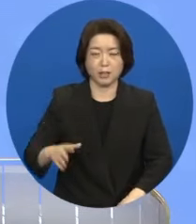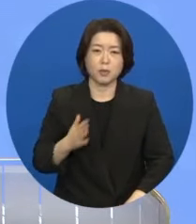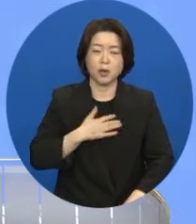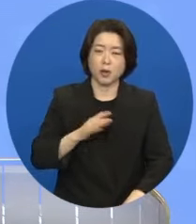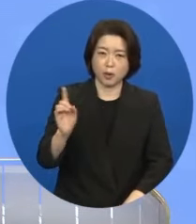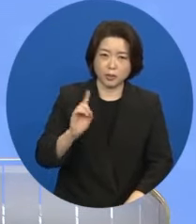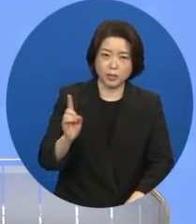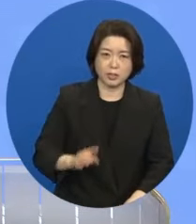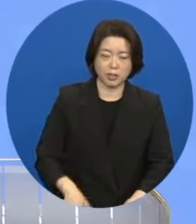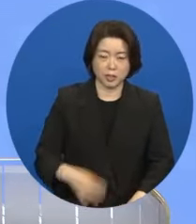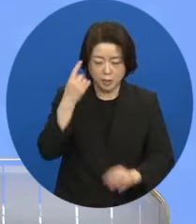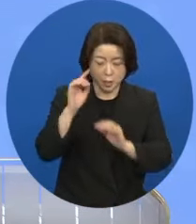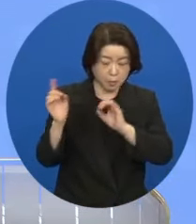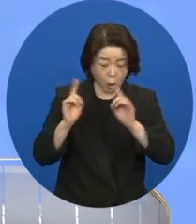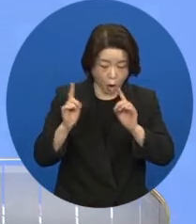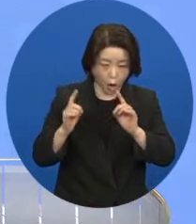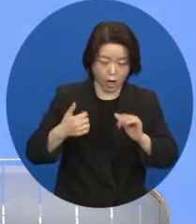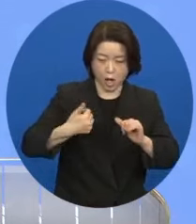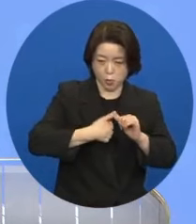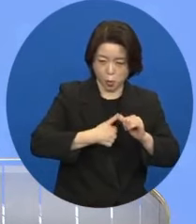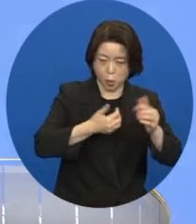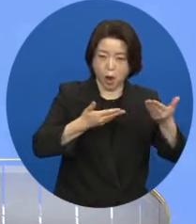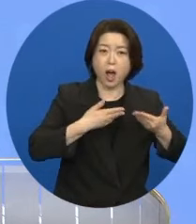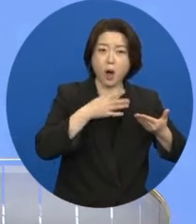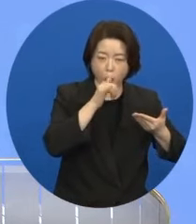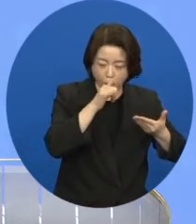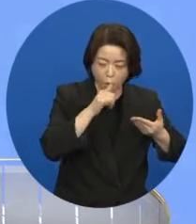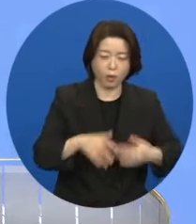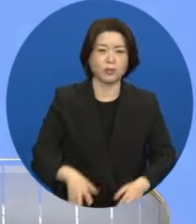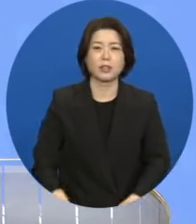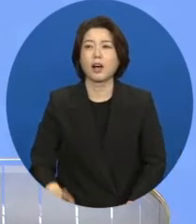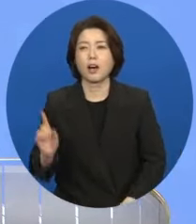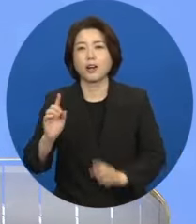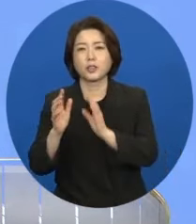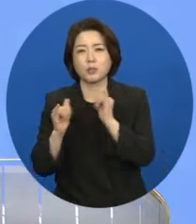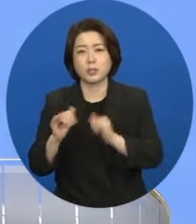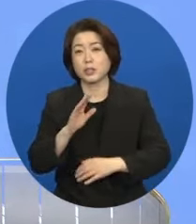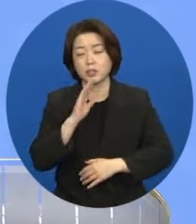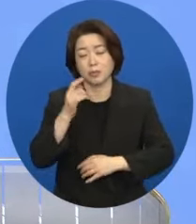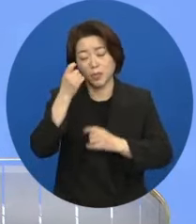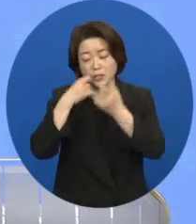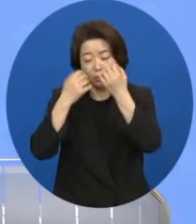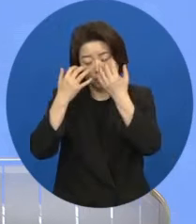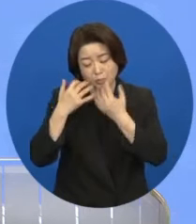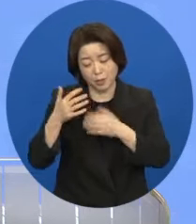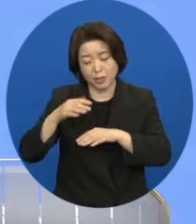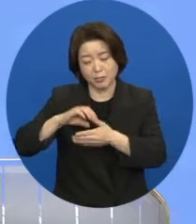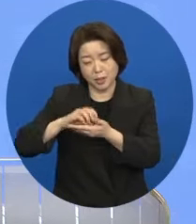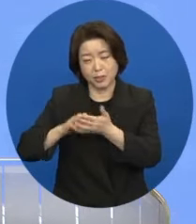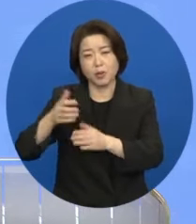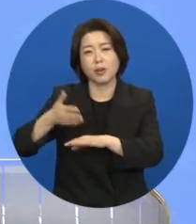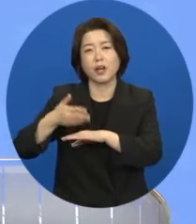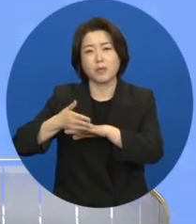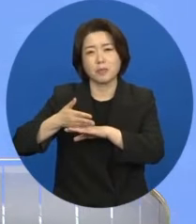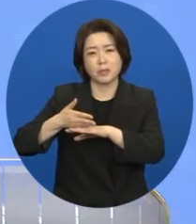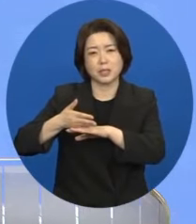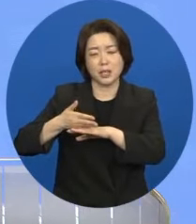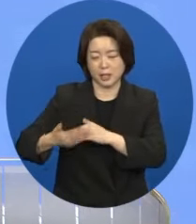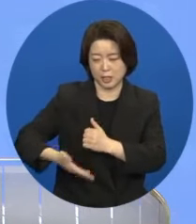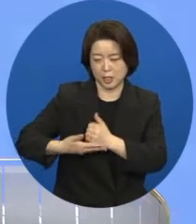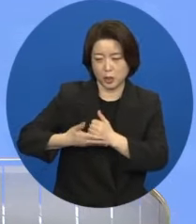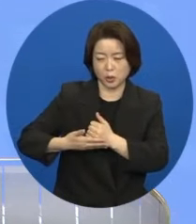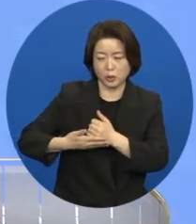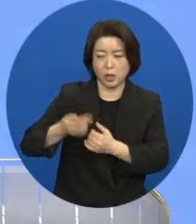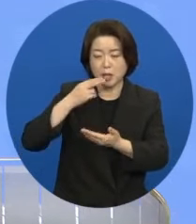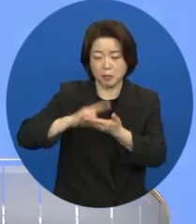정말 정진이 번쩍 날 만한 조언을 주신 분도 있고 어 어떤 분은 정말 눈물이만큼 고마운 또한 감사와 격려의